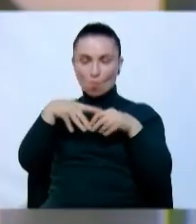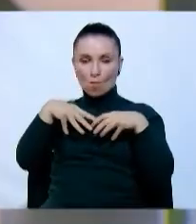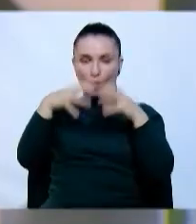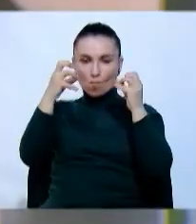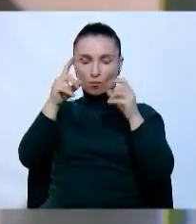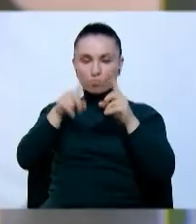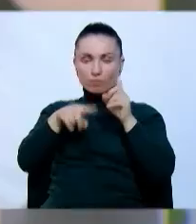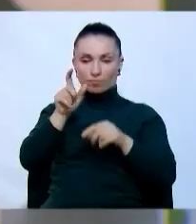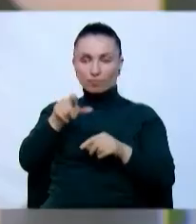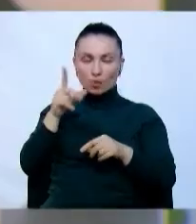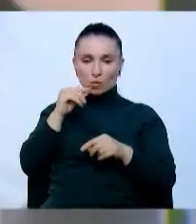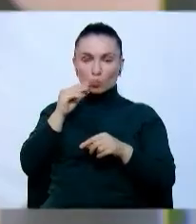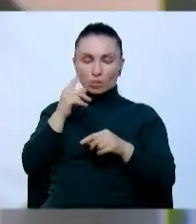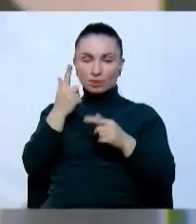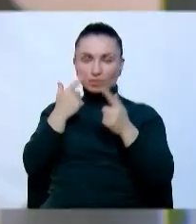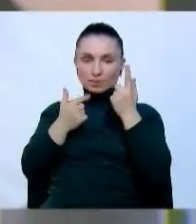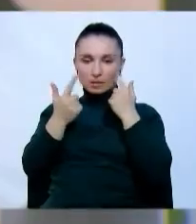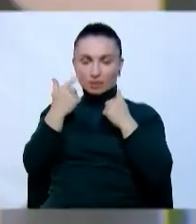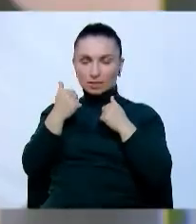ამიტომ ზოგი ადამიანი ოტირის შეიძლება